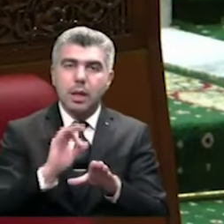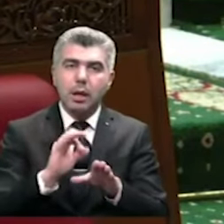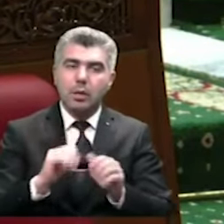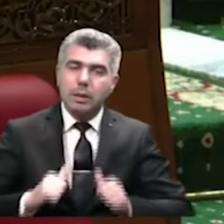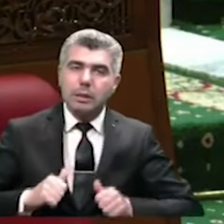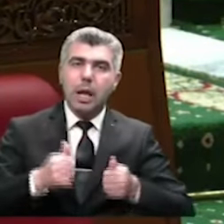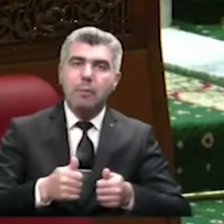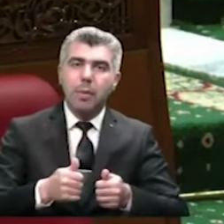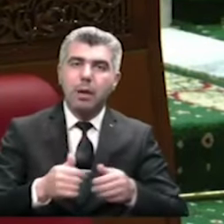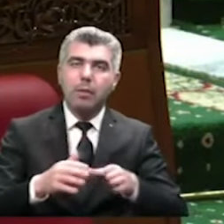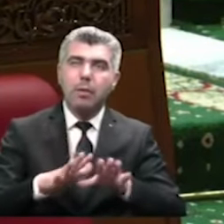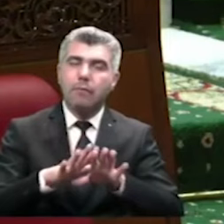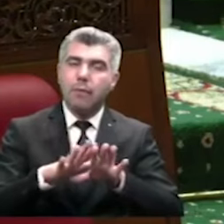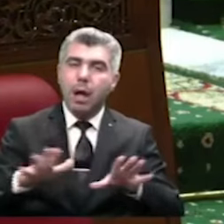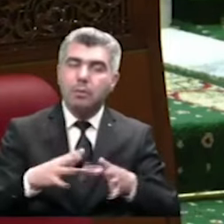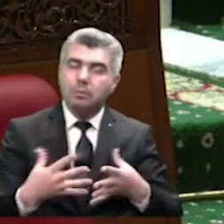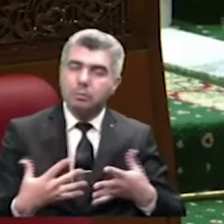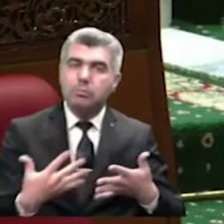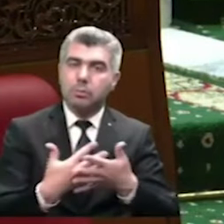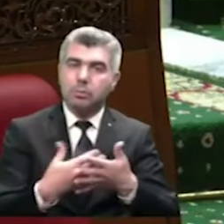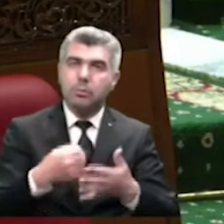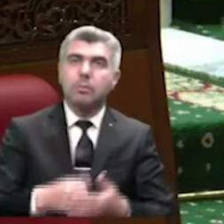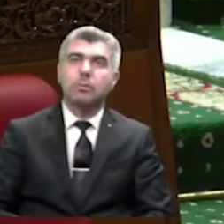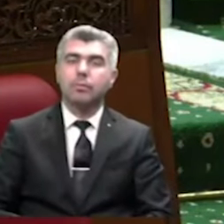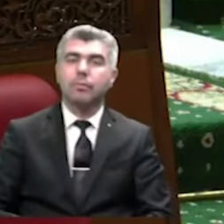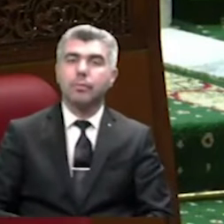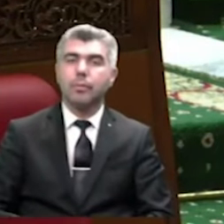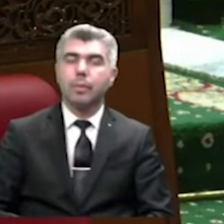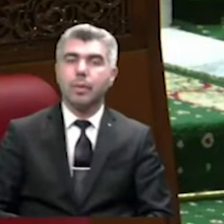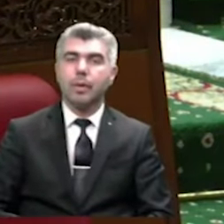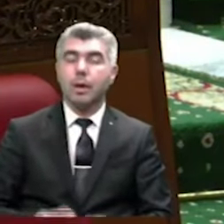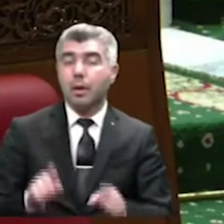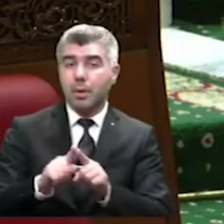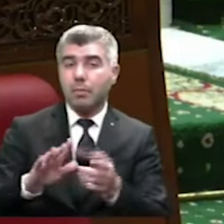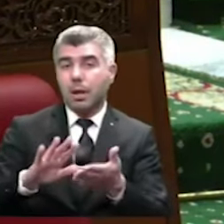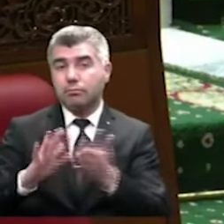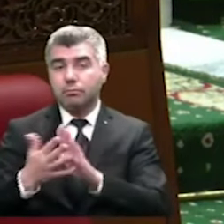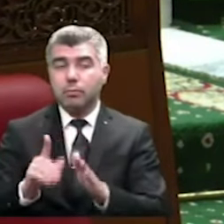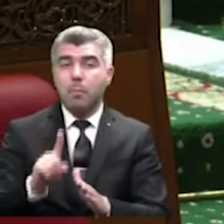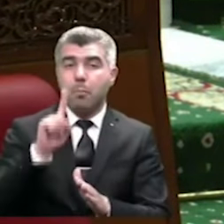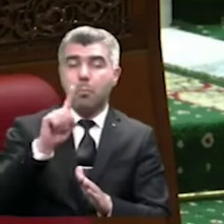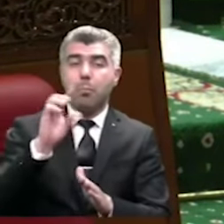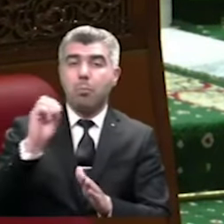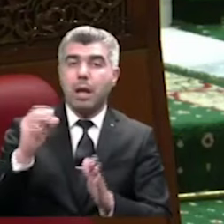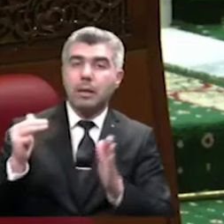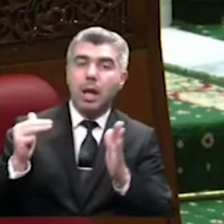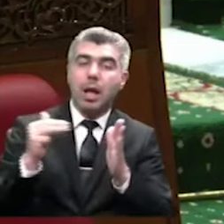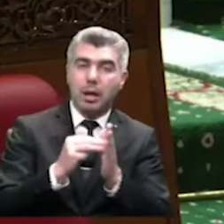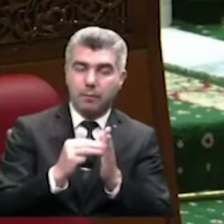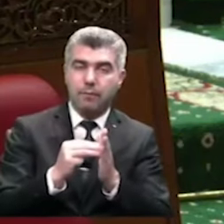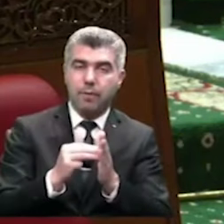مزيد من العقارات عفوا، حيث تم رصد ما يزيد عن 100,000 هكتار